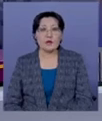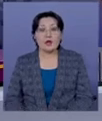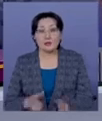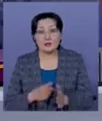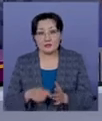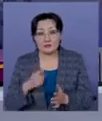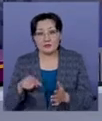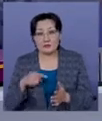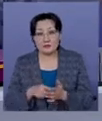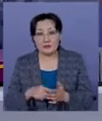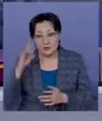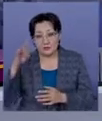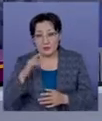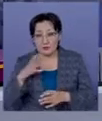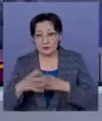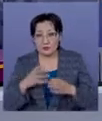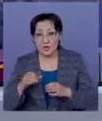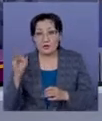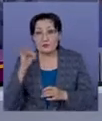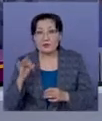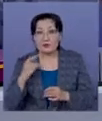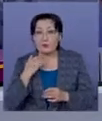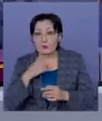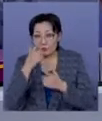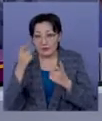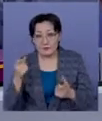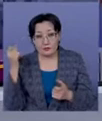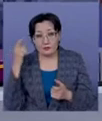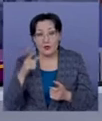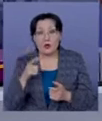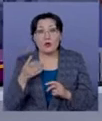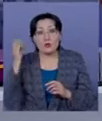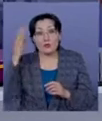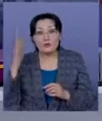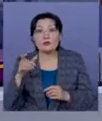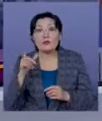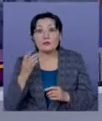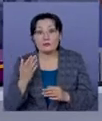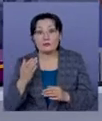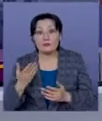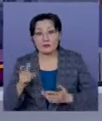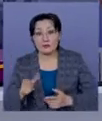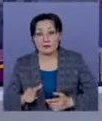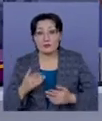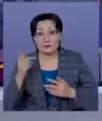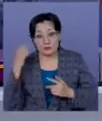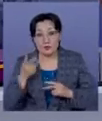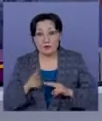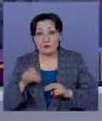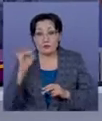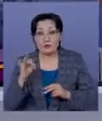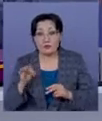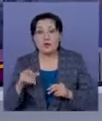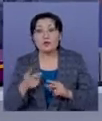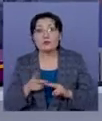Қарағанды қаласында Қазақстан және дүниежүзі тарихынан мол мәлімет білетін вундеркинд бала тұрады. Ол жылдармен тарихи оқиғалар туралы